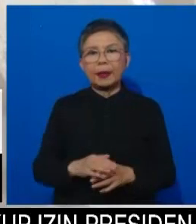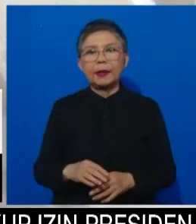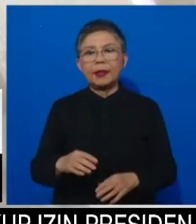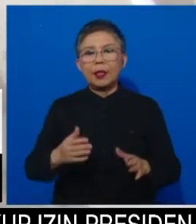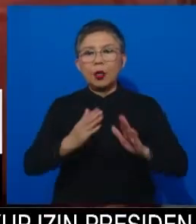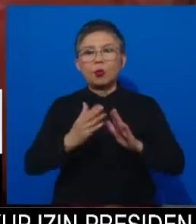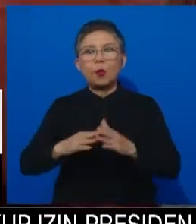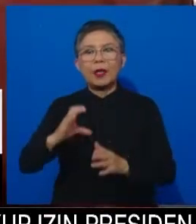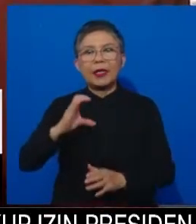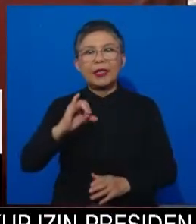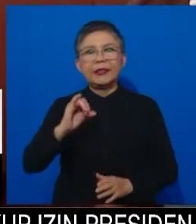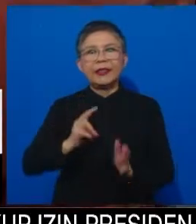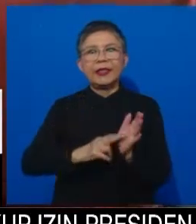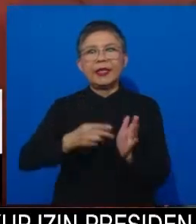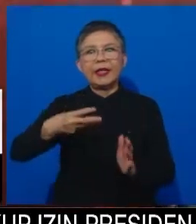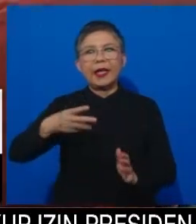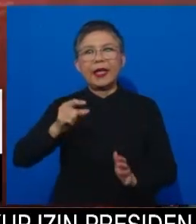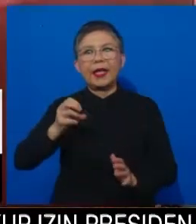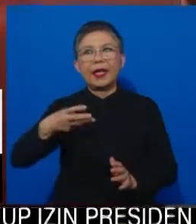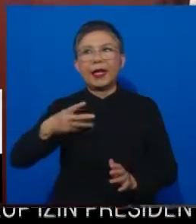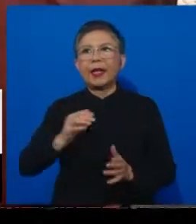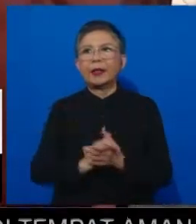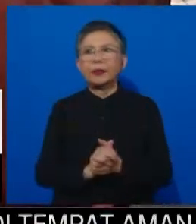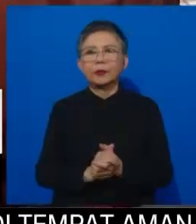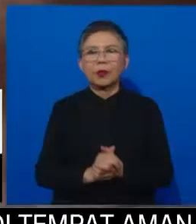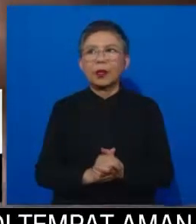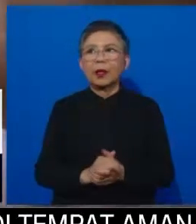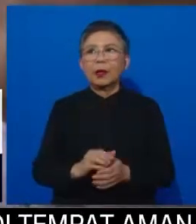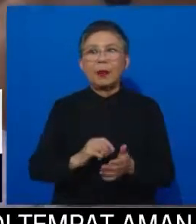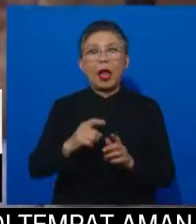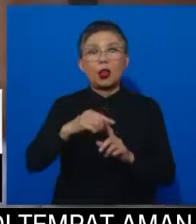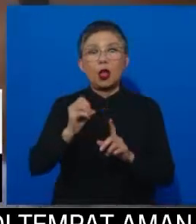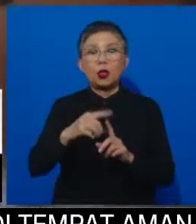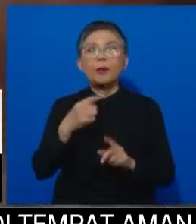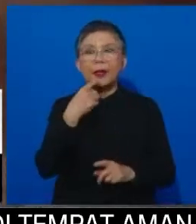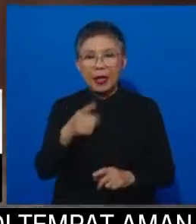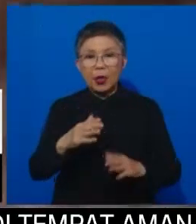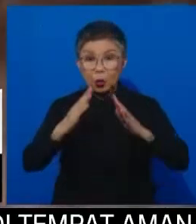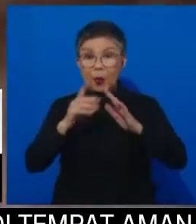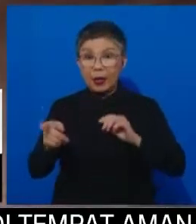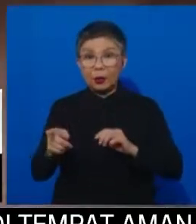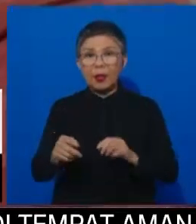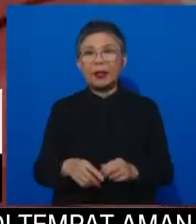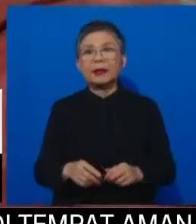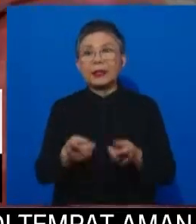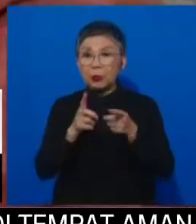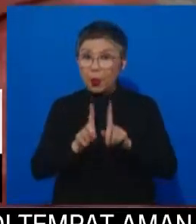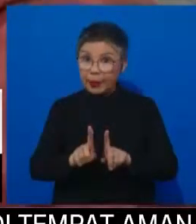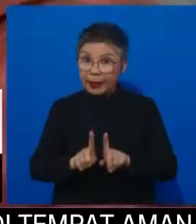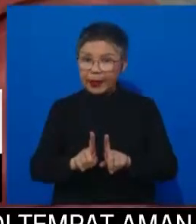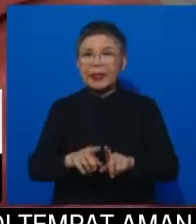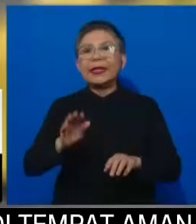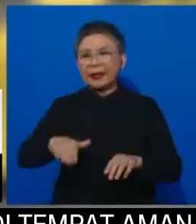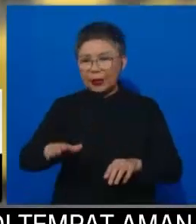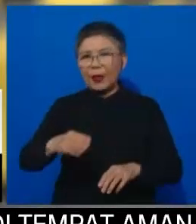Barat. Ditemui pada Jumat pagi, Toto menuturkan, di rumah tersebut selama ini dihuni oleh pasangan suami istri